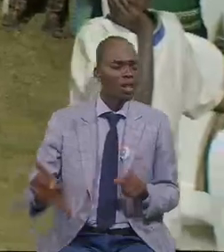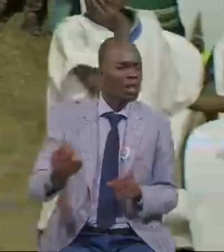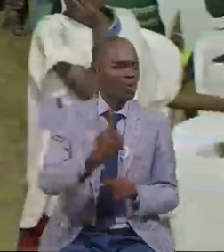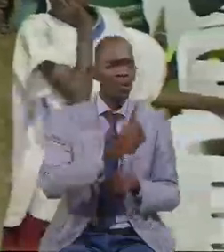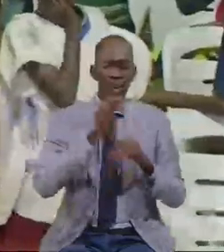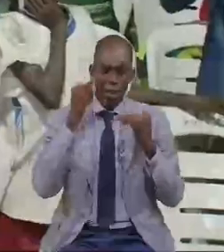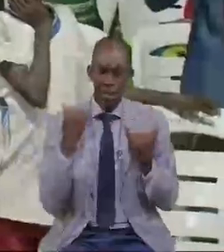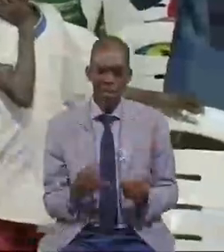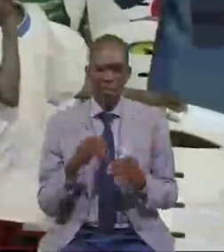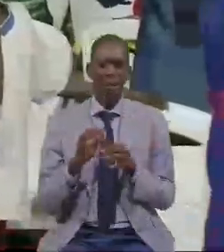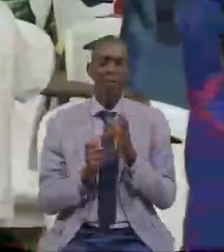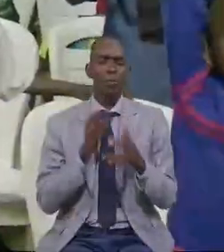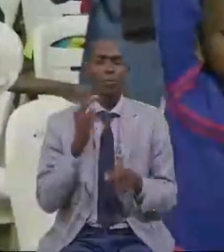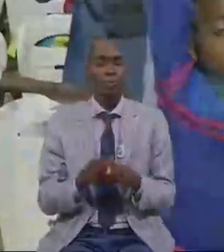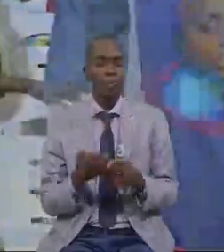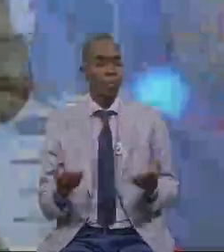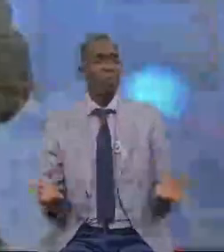maintenant.